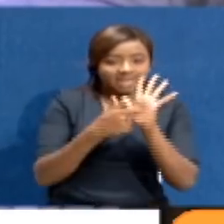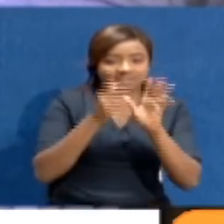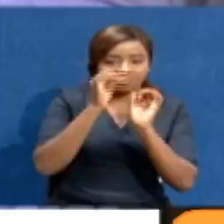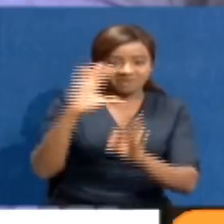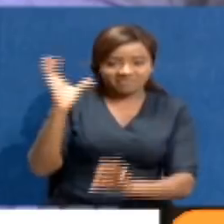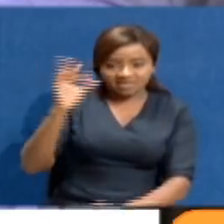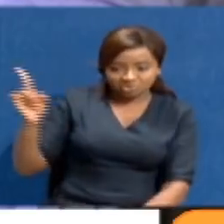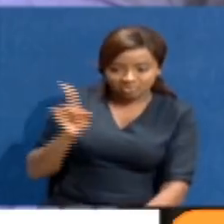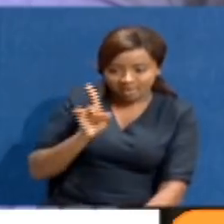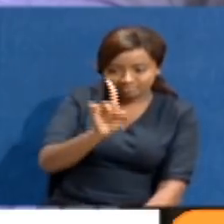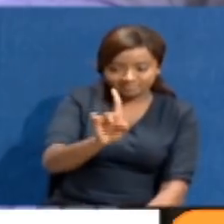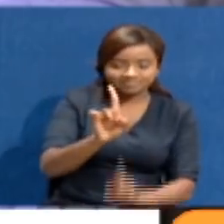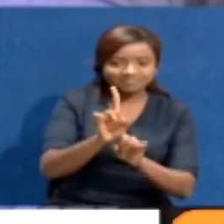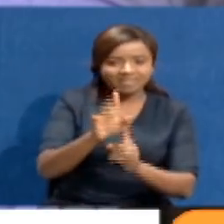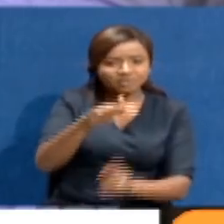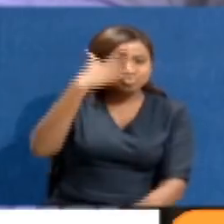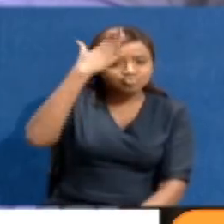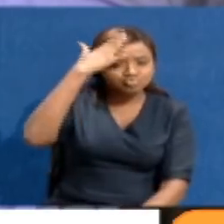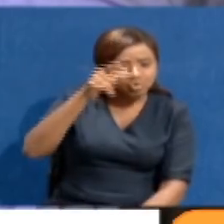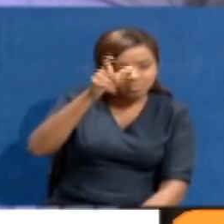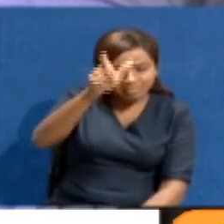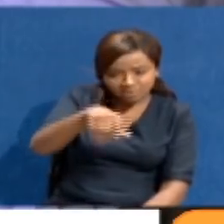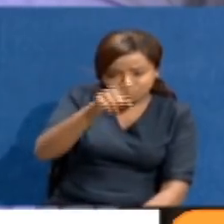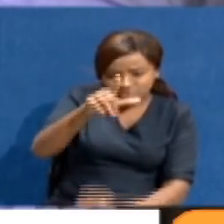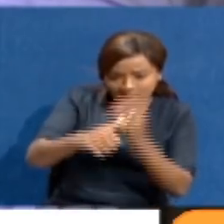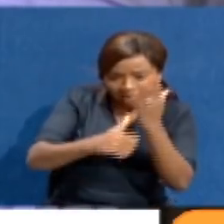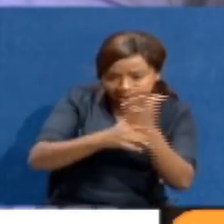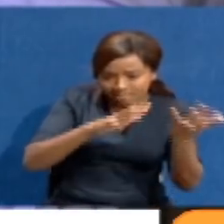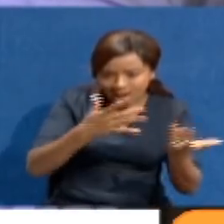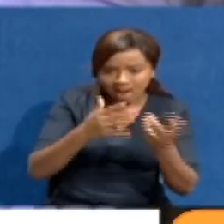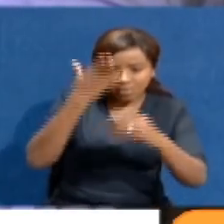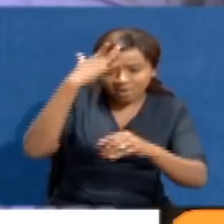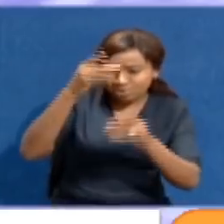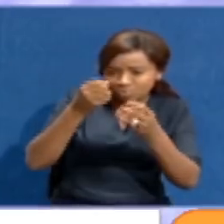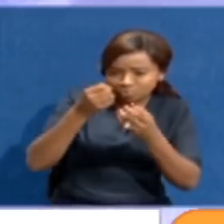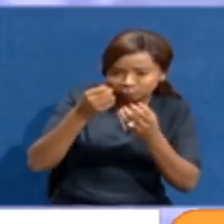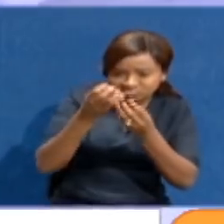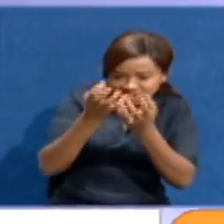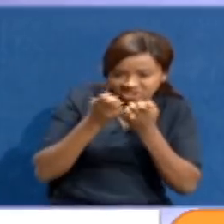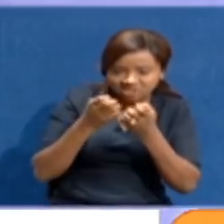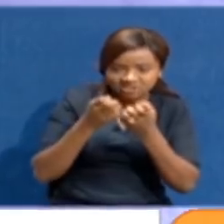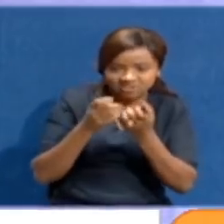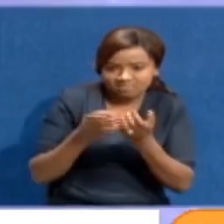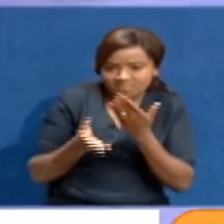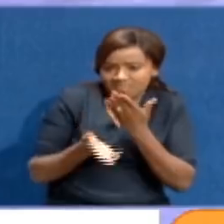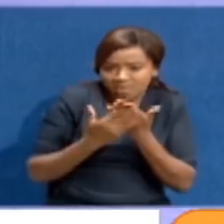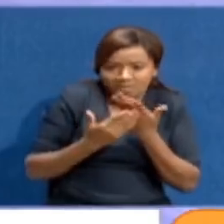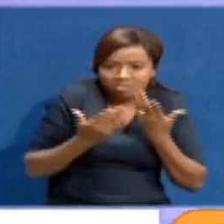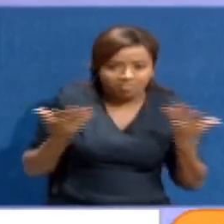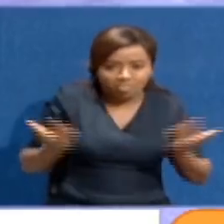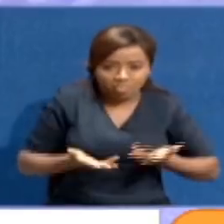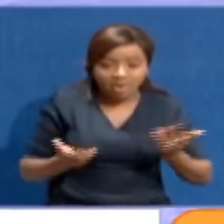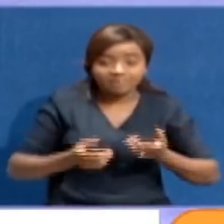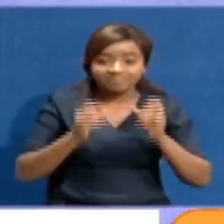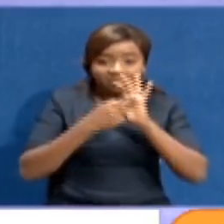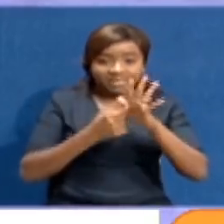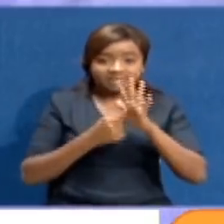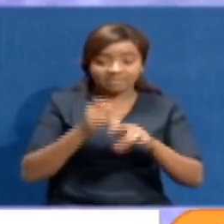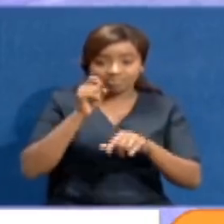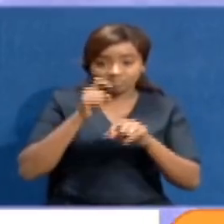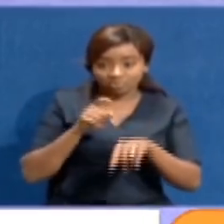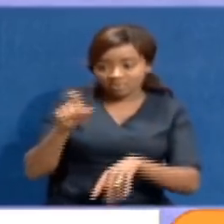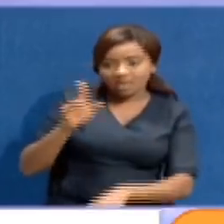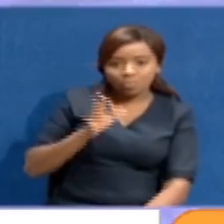Grace akija kwako, unamfahamu vipi mpaka ujue anastahili kutibiwa vipi? Kama Grace akikuja kwangu, kitu yenye